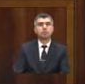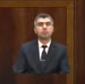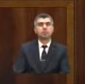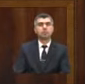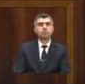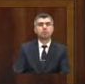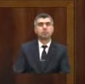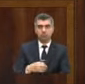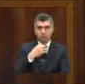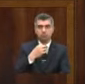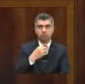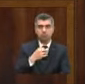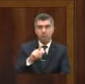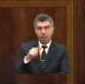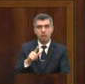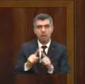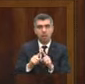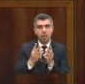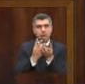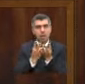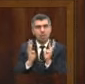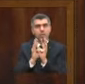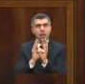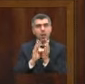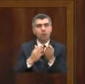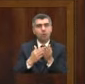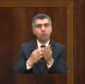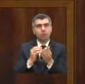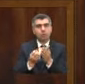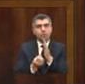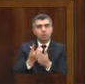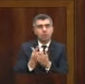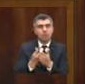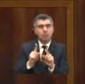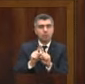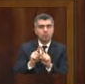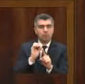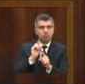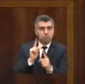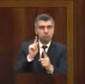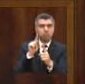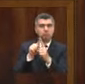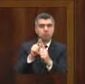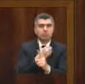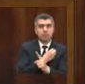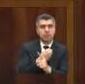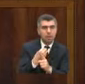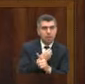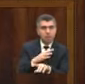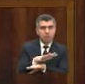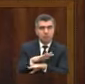نحاول دار هيئات للتدبير والحكامة مثل الهيئة العليا للتقنين المندمج للصحة والوكالة الجهوية